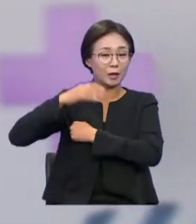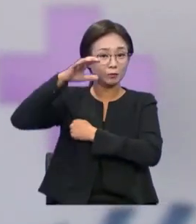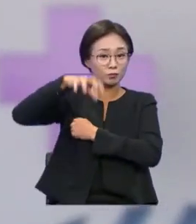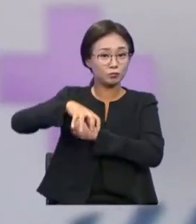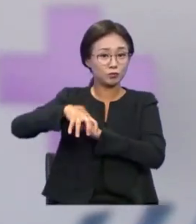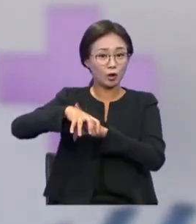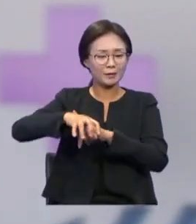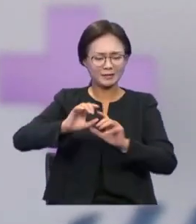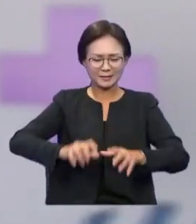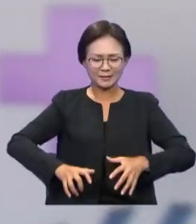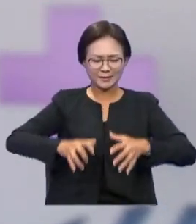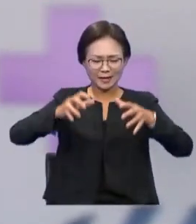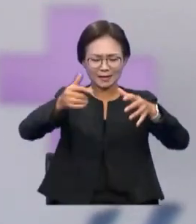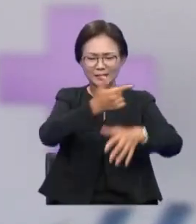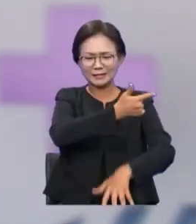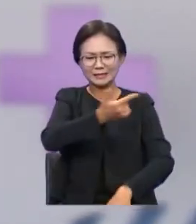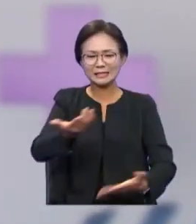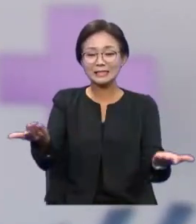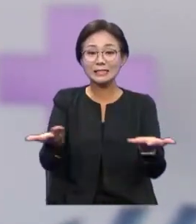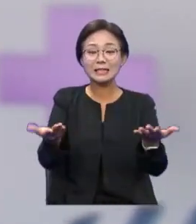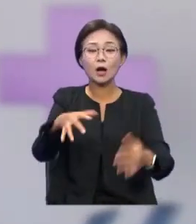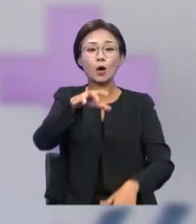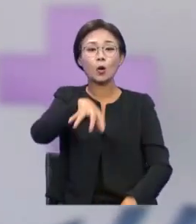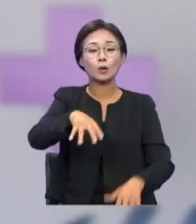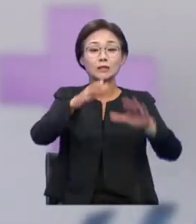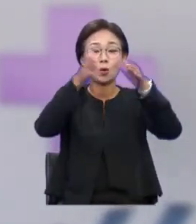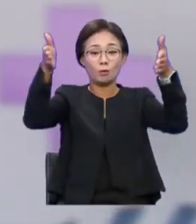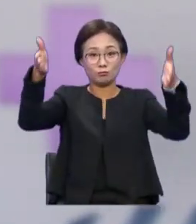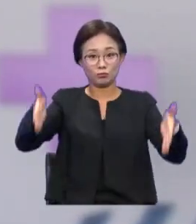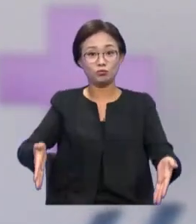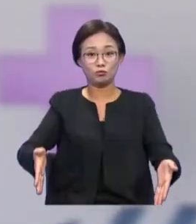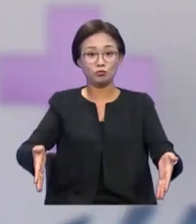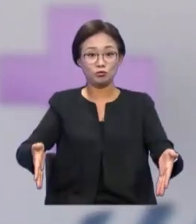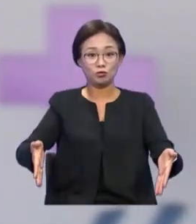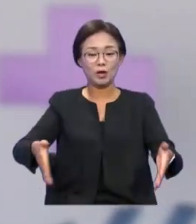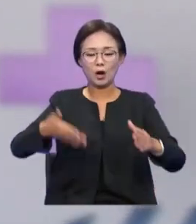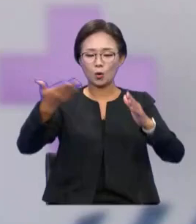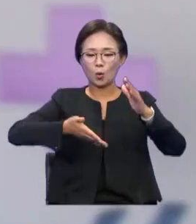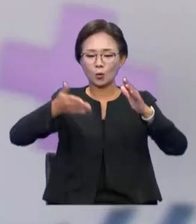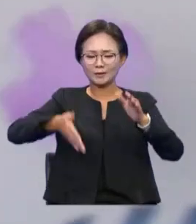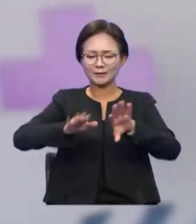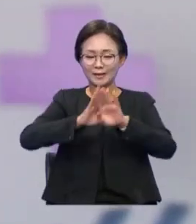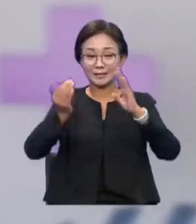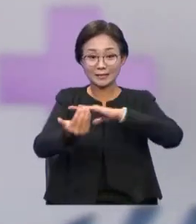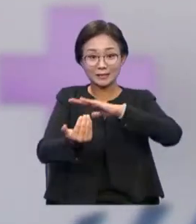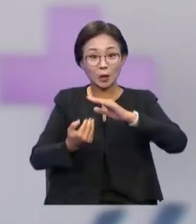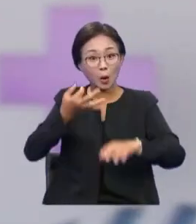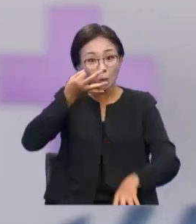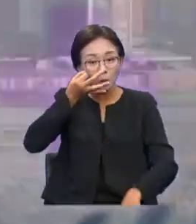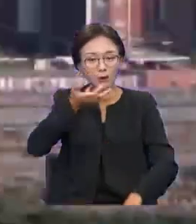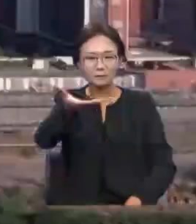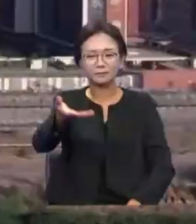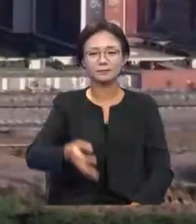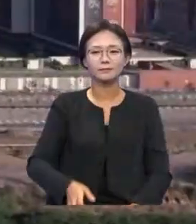넘어 세계에서 가장 큰 업무용 건물로 이름을 올렸는데요. 공식 개장 전에 구경 한번 해보시죠.